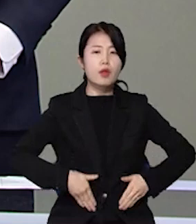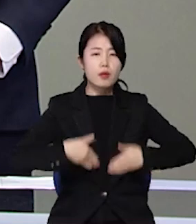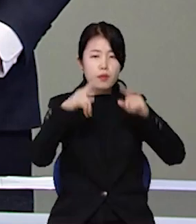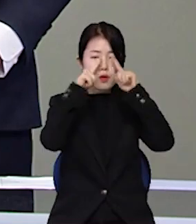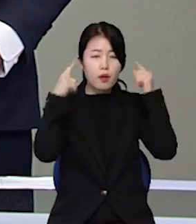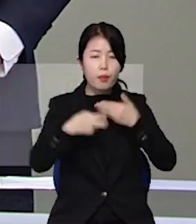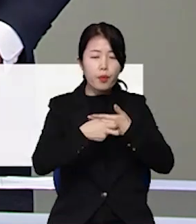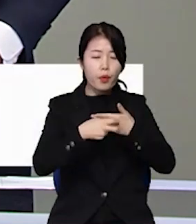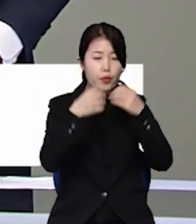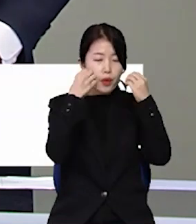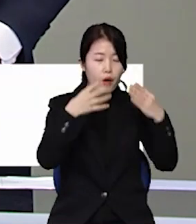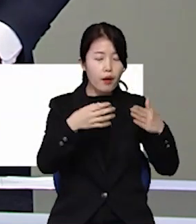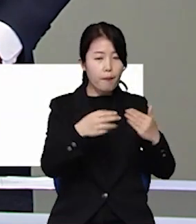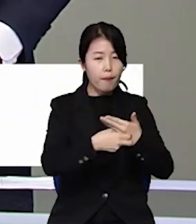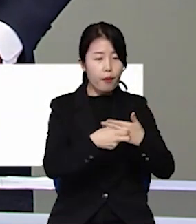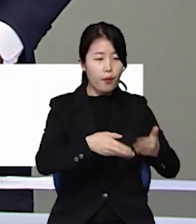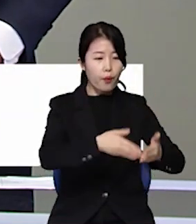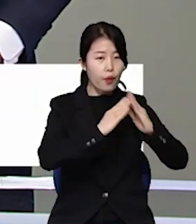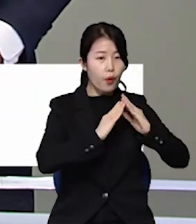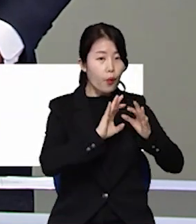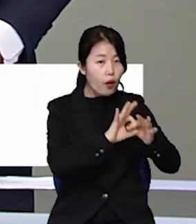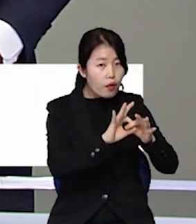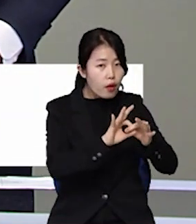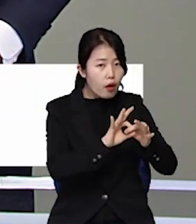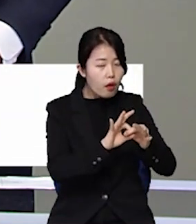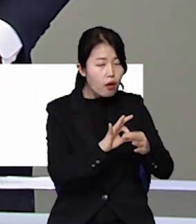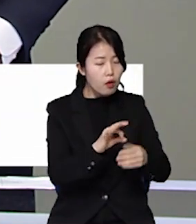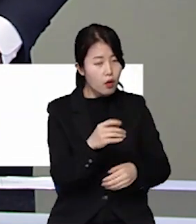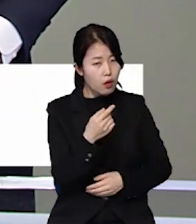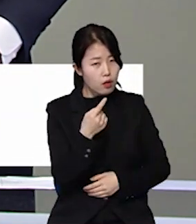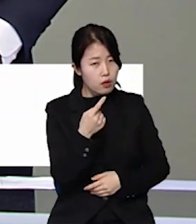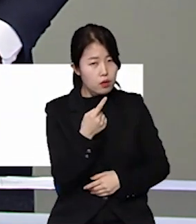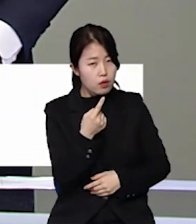전남대병원의 새 병원 건립 사업에 대한 타당성 검토가 본격화했습니다.